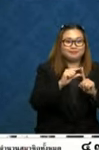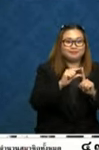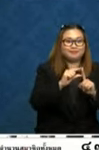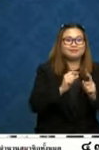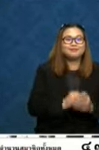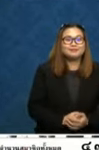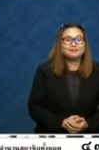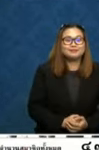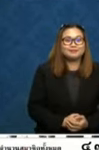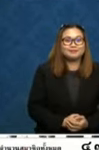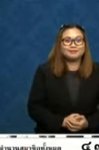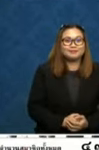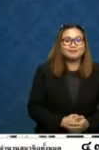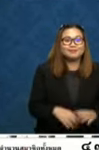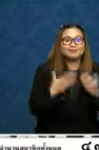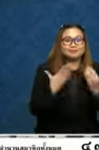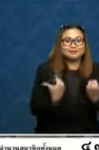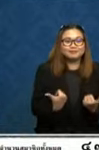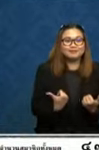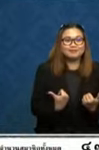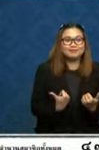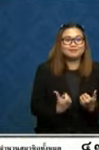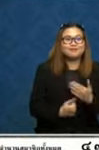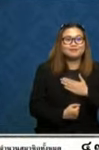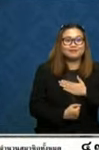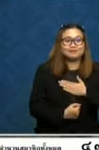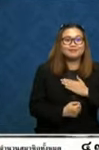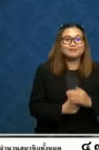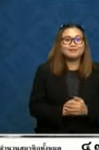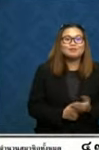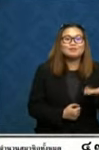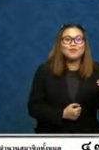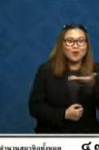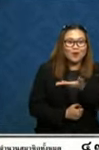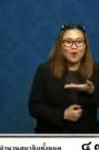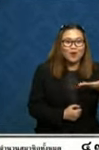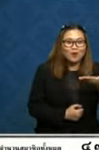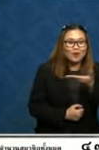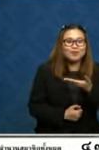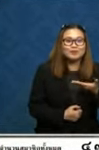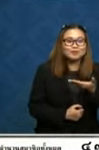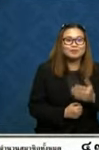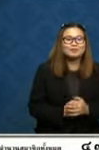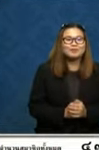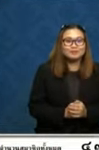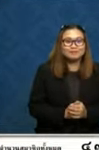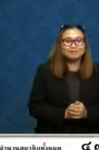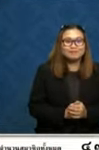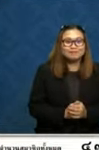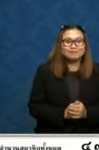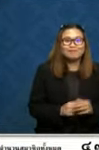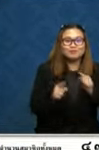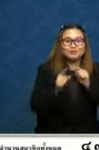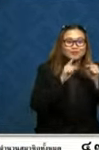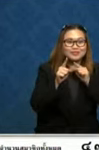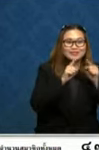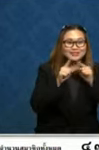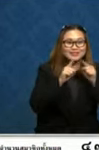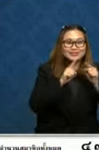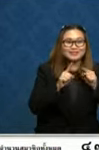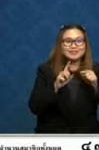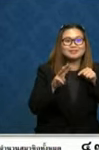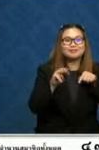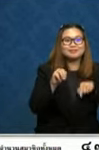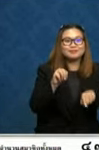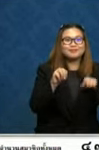านประธานคะวันนี้ดิฉันก็จะขอมีส่วนร่วมนะคะในการอภิปรายค่ะในมาตราแปดในมาตราแปดนะคะกระทรว